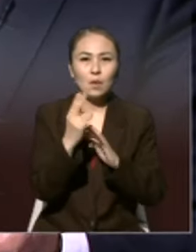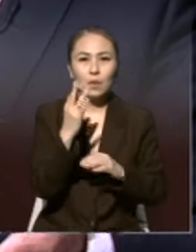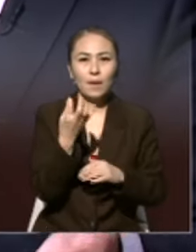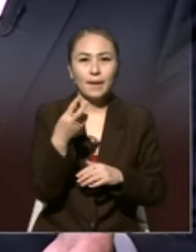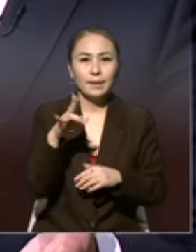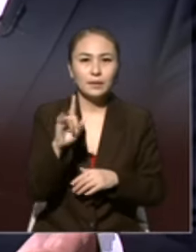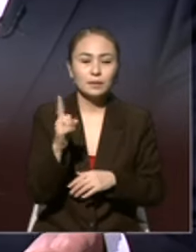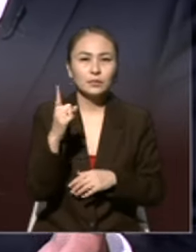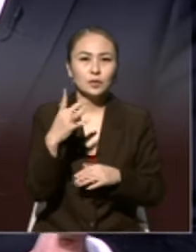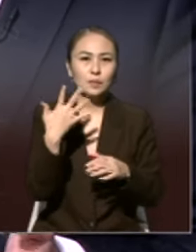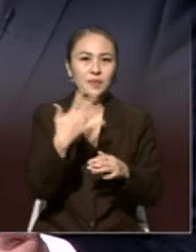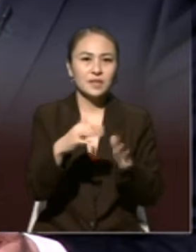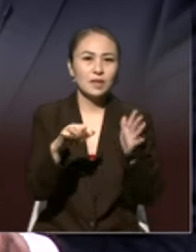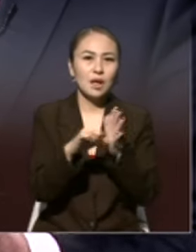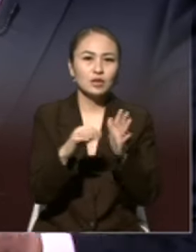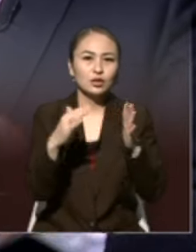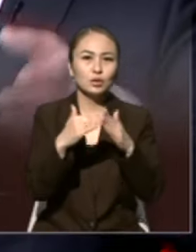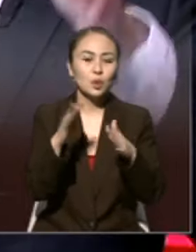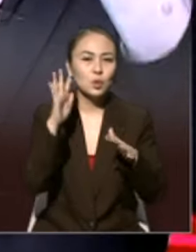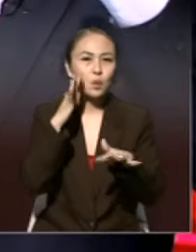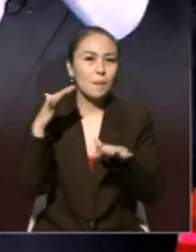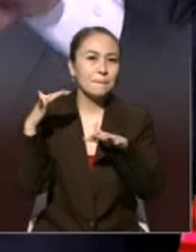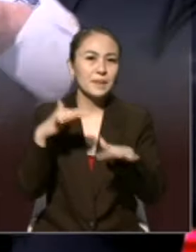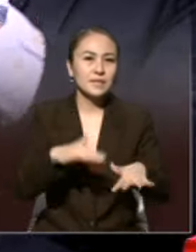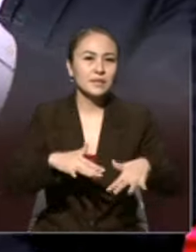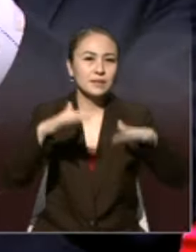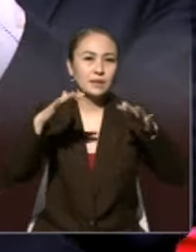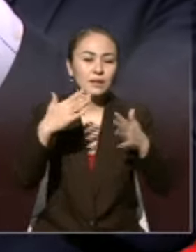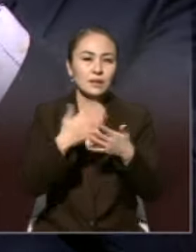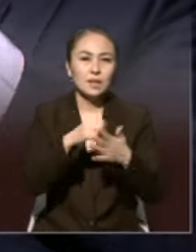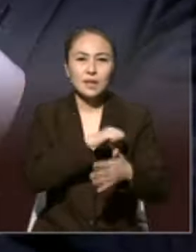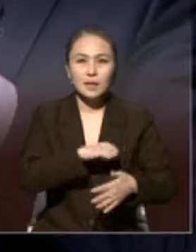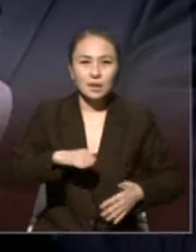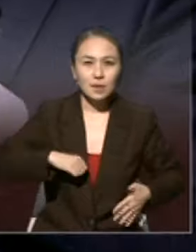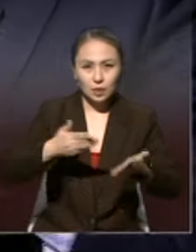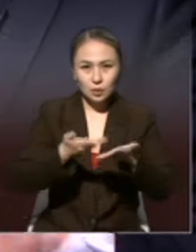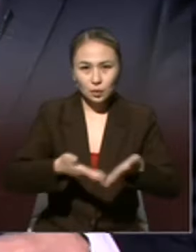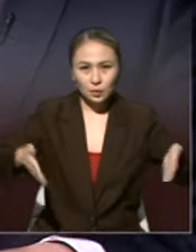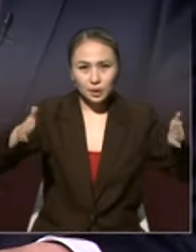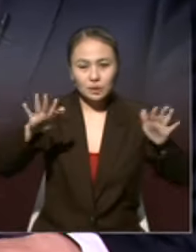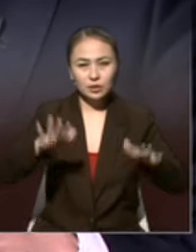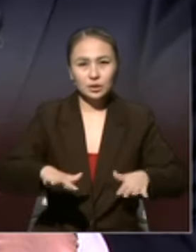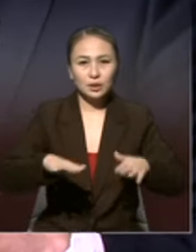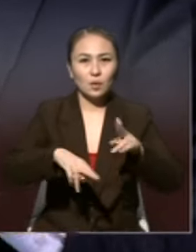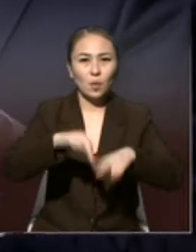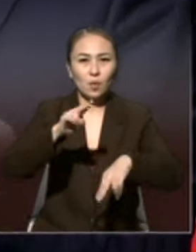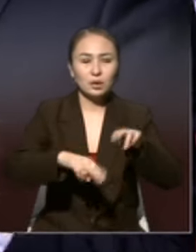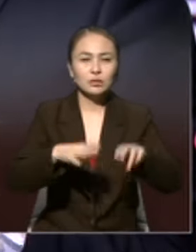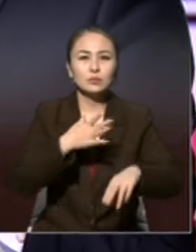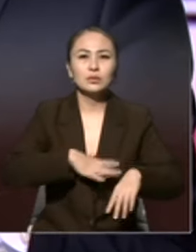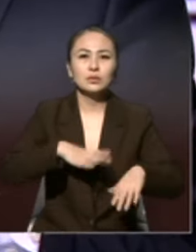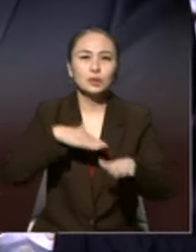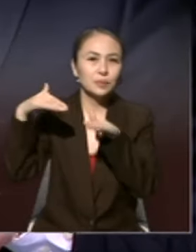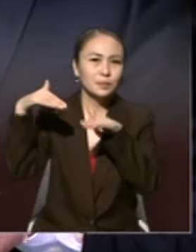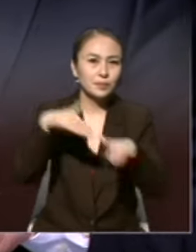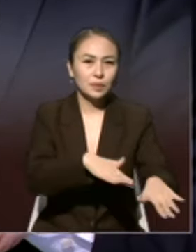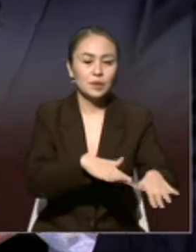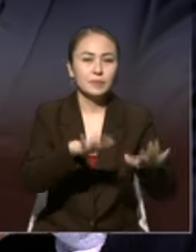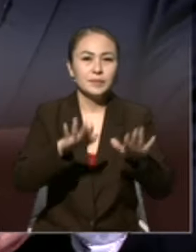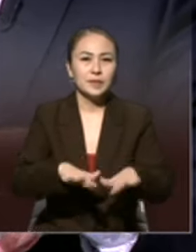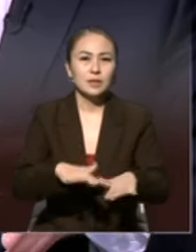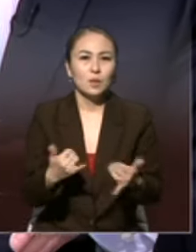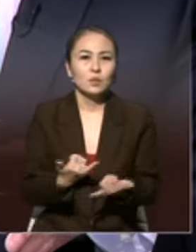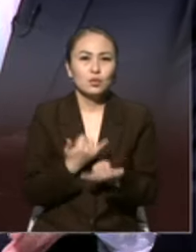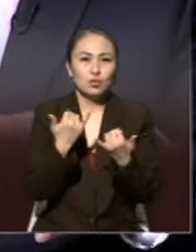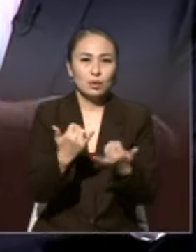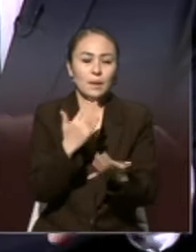кетті 5-6 үйді? Өйткені ол жаңағы ең төменгі жерде орналасқан. Енді сол төменгі жерлерде мысалға міне